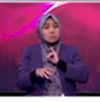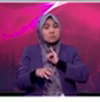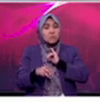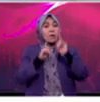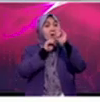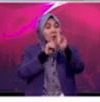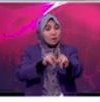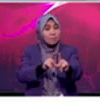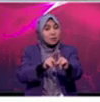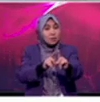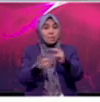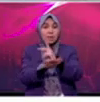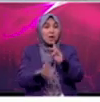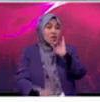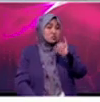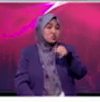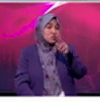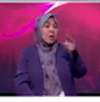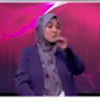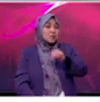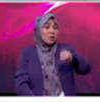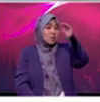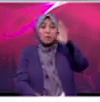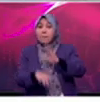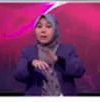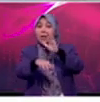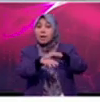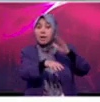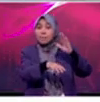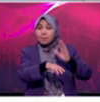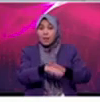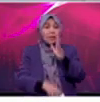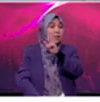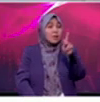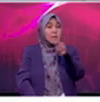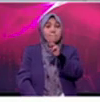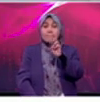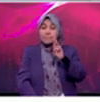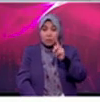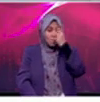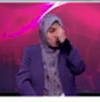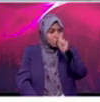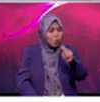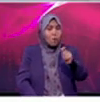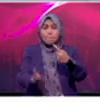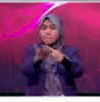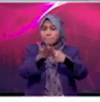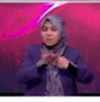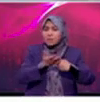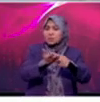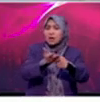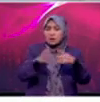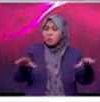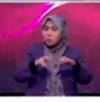mengarahkan kepada pihak jakim eh untuk memanggil ya kikimat untuk bincang dan